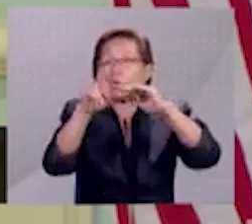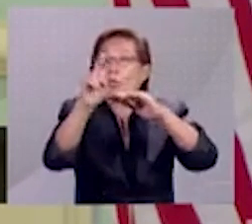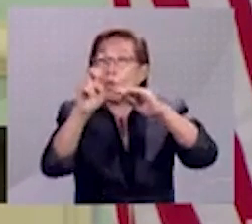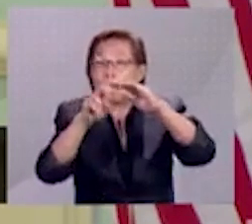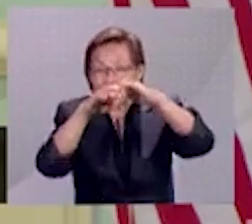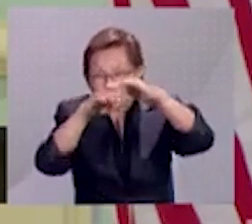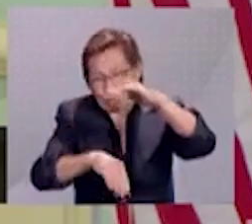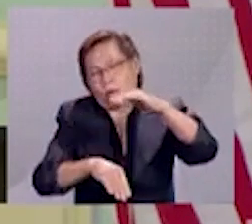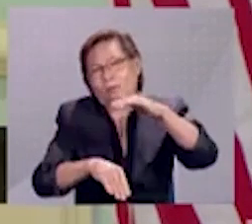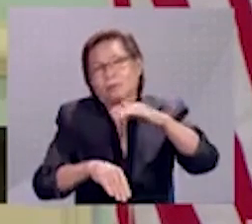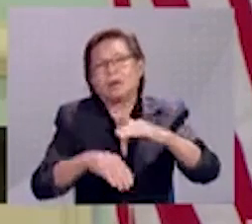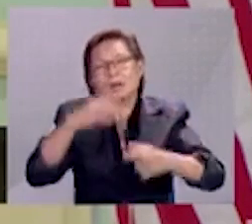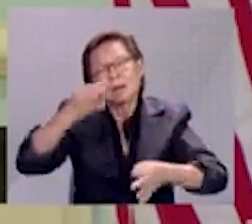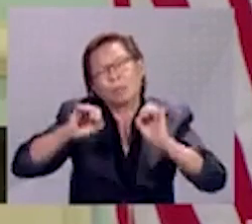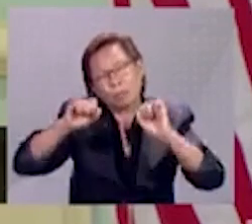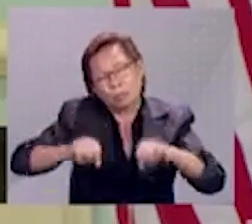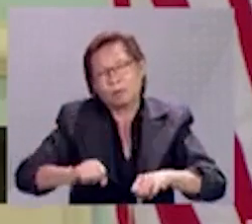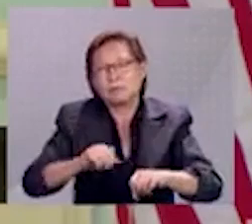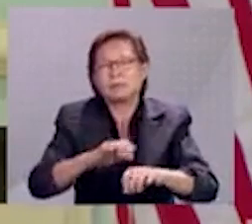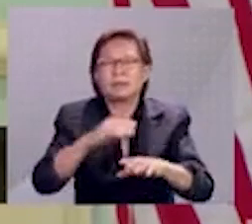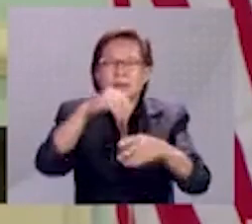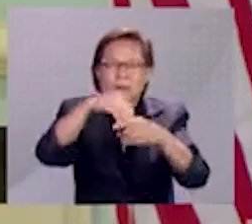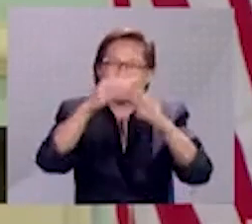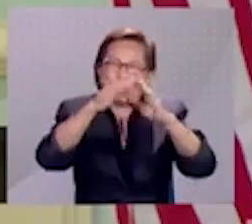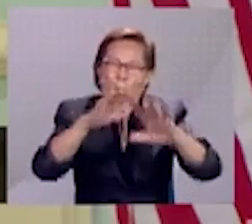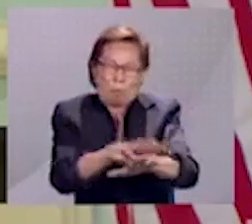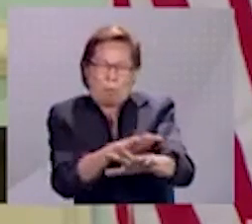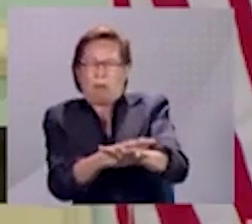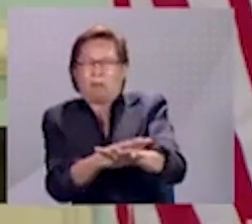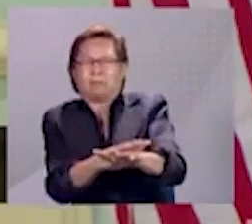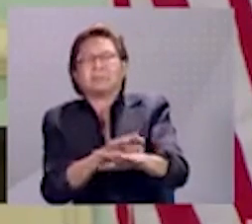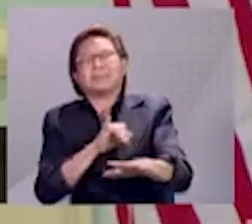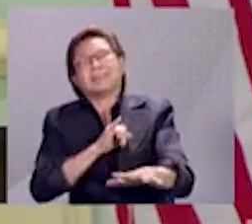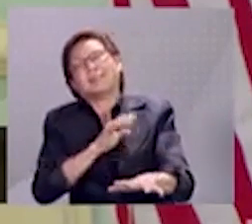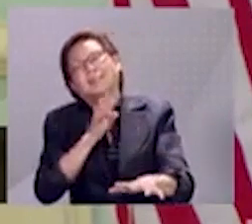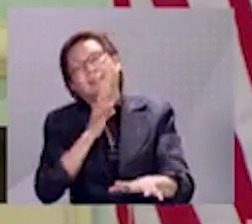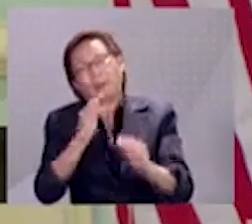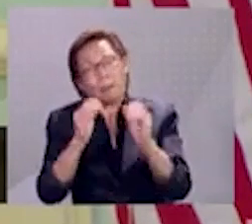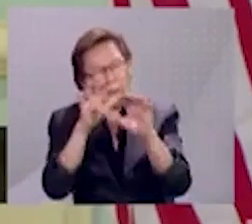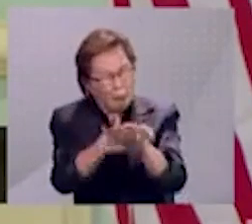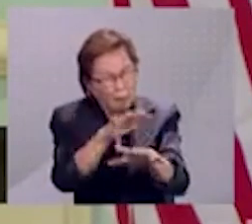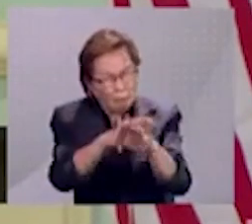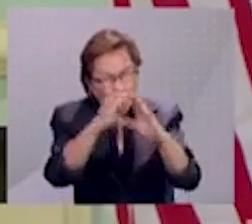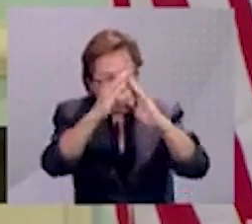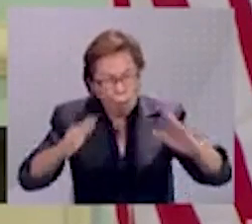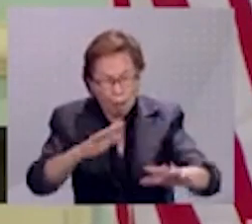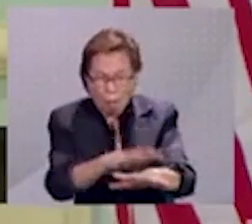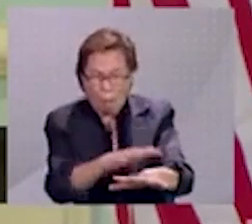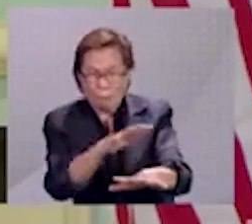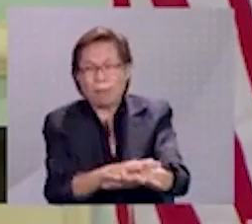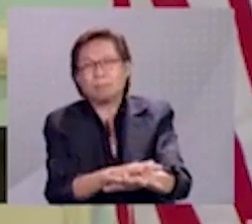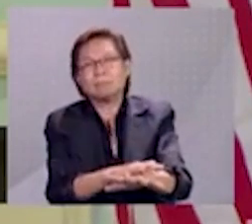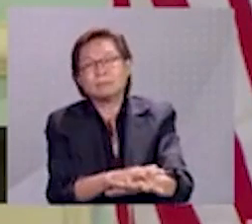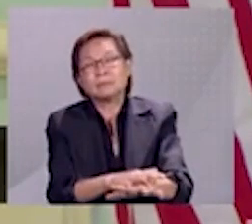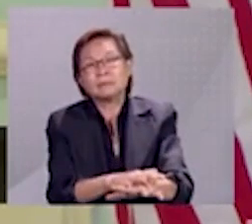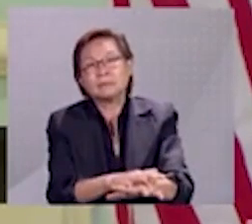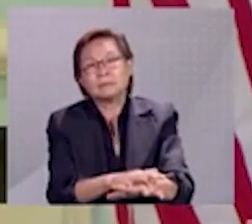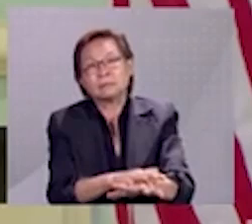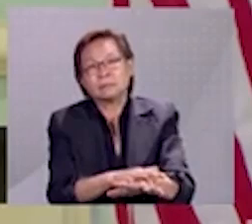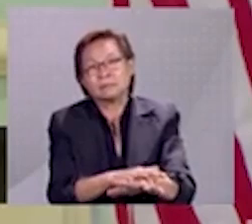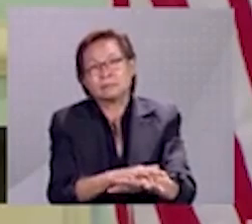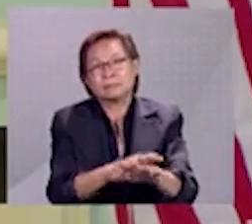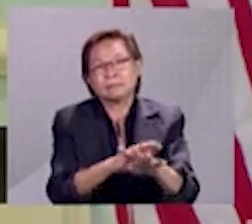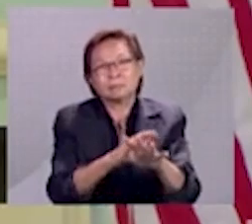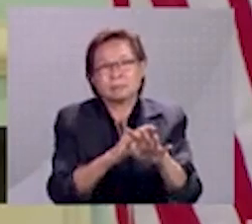perlulah ramai di dalam satu rumah, kerana seperti saya kata tadi, lebih ramai yang berada di dalam